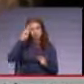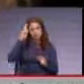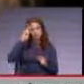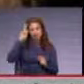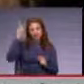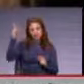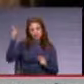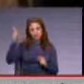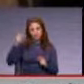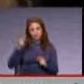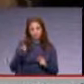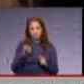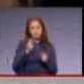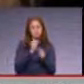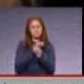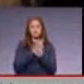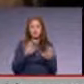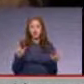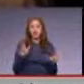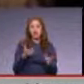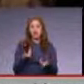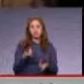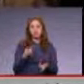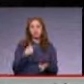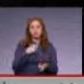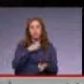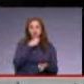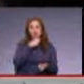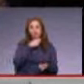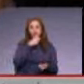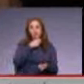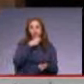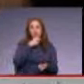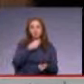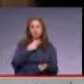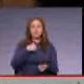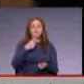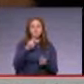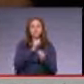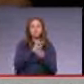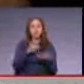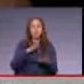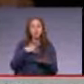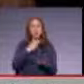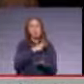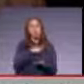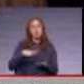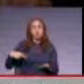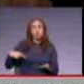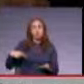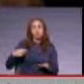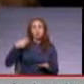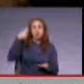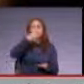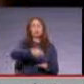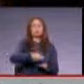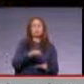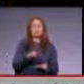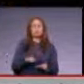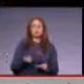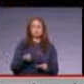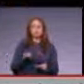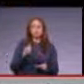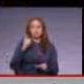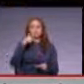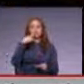والله كله بالمجان. والله مشكور جدا اللي عامله، والله مشكور. لكن احنا لو هنعرف اسم الدار واي حد